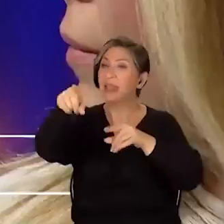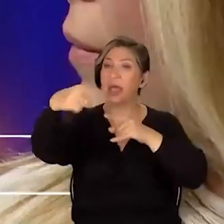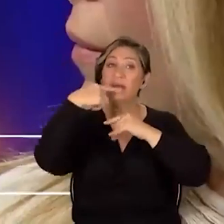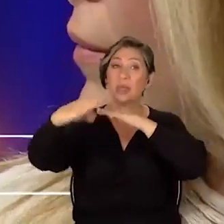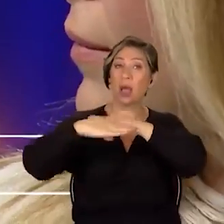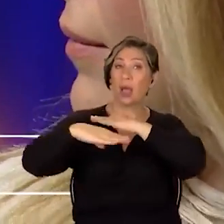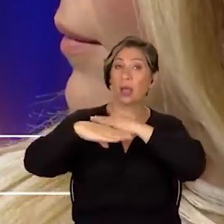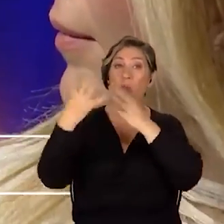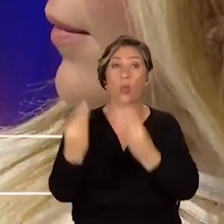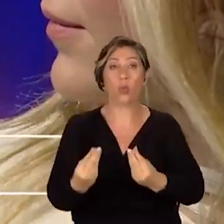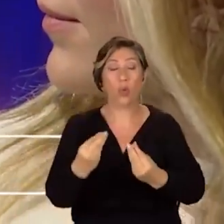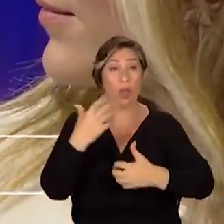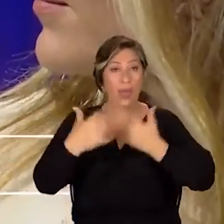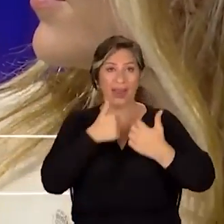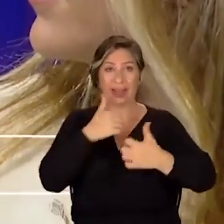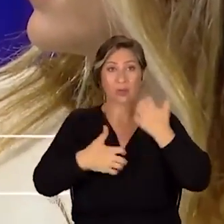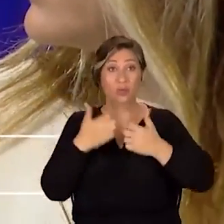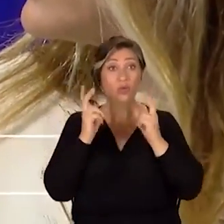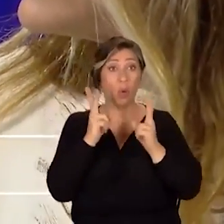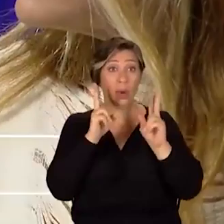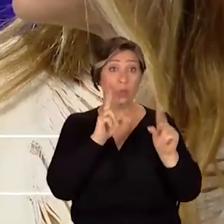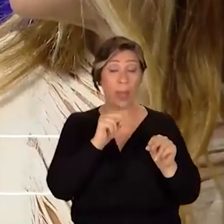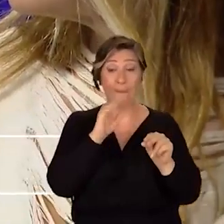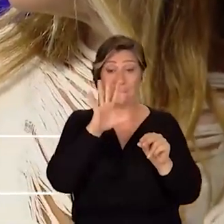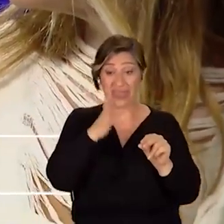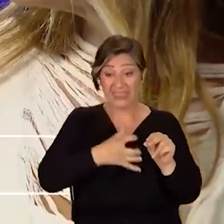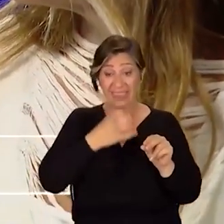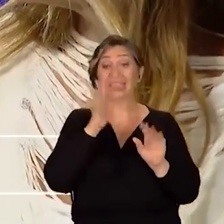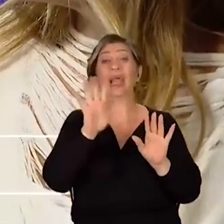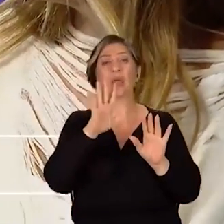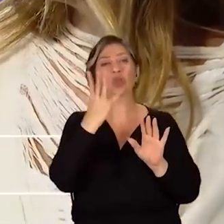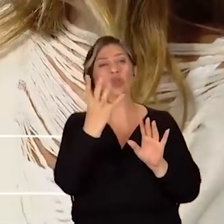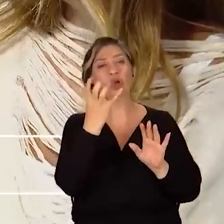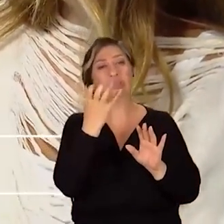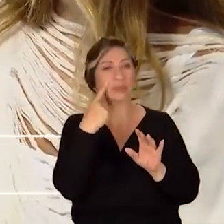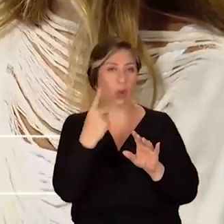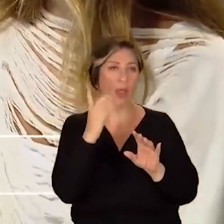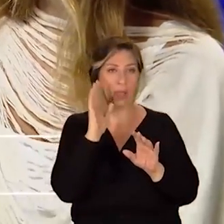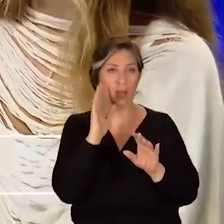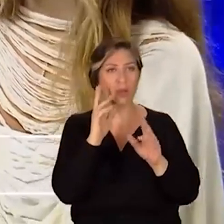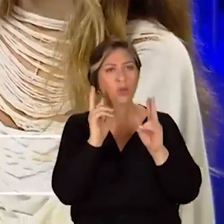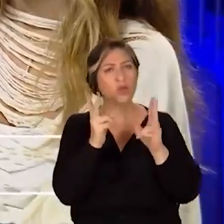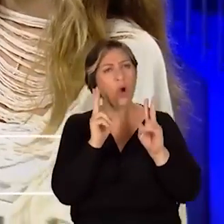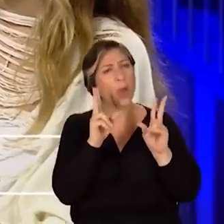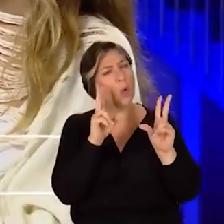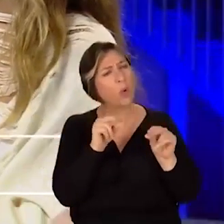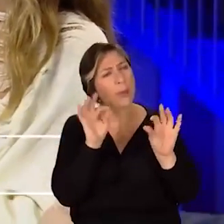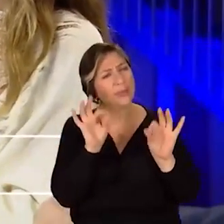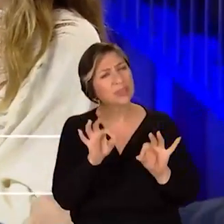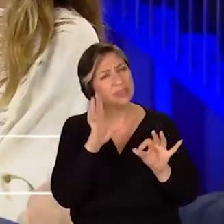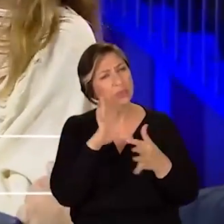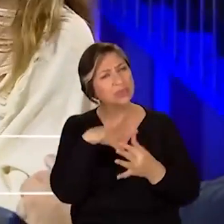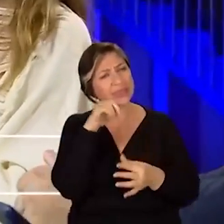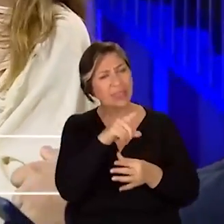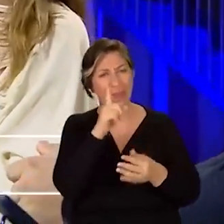testosteron seviyesine gelmiş. Eğer bu insanlar normal uyuyorsa. 5 saatin altında uyuyorsanız. Şimdi normal uyumaya başlarsa bu insan,